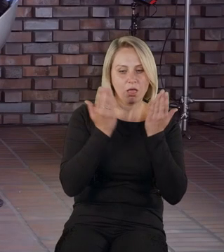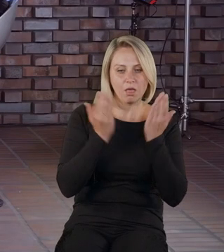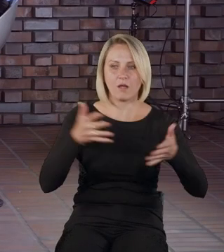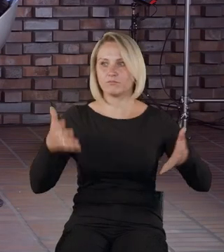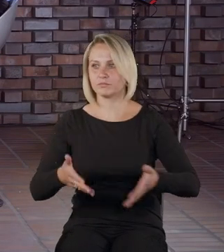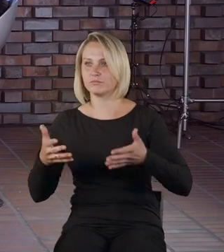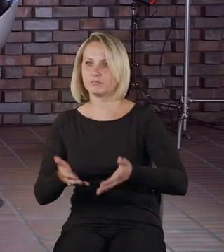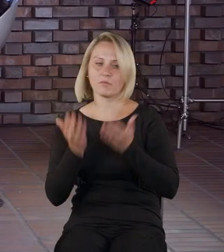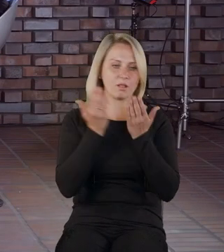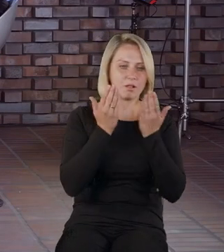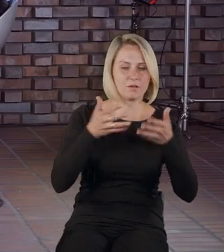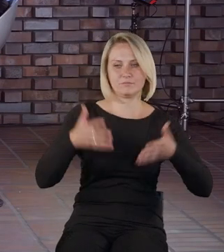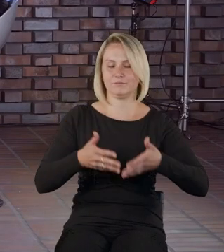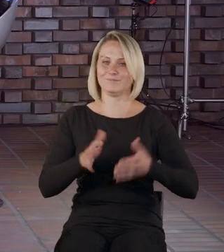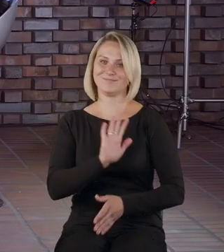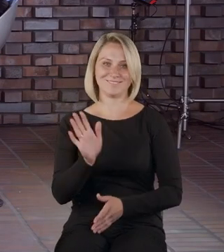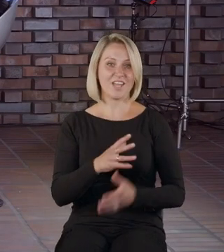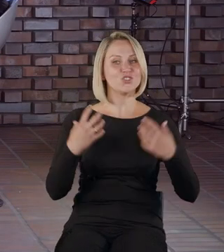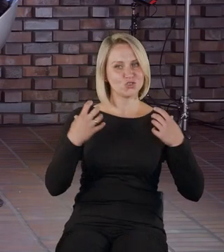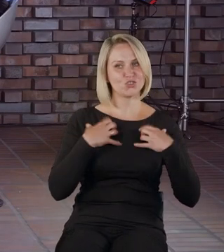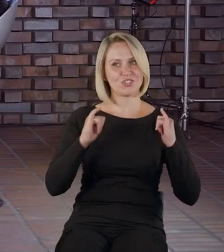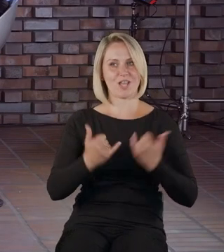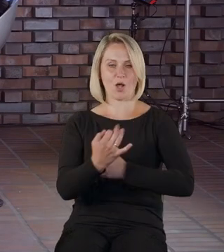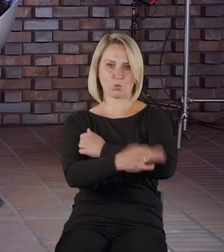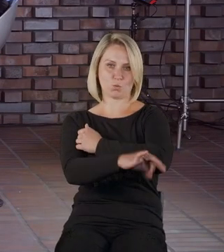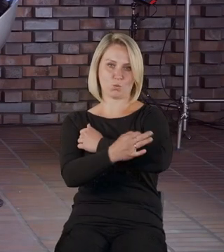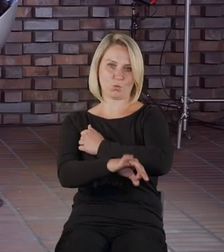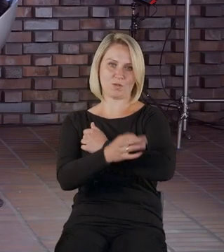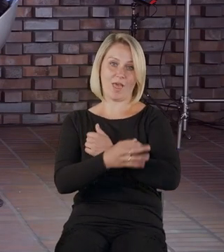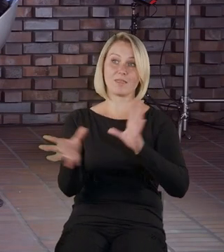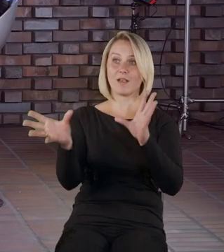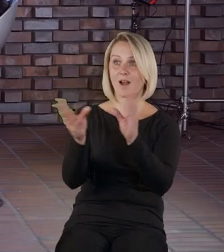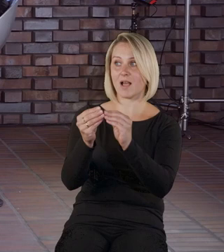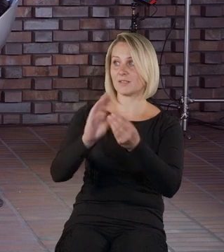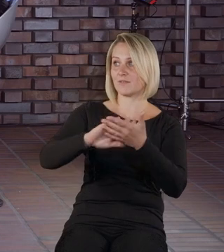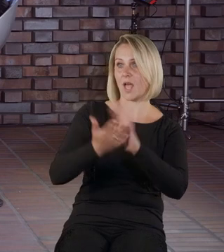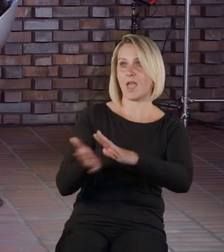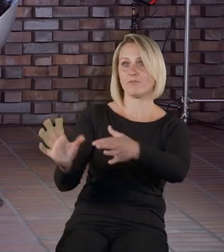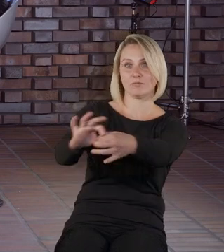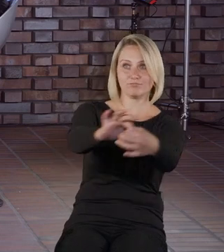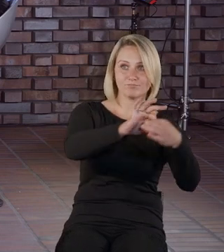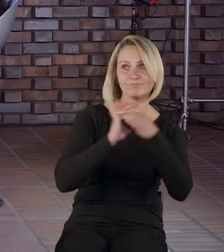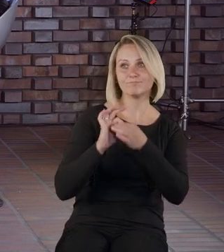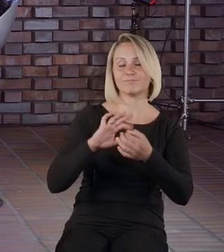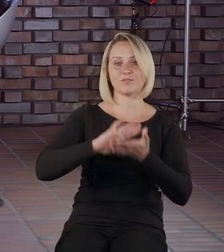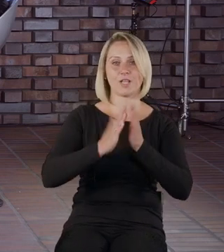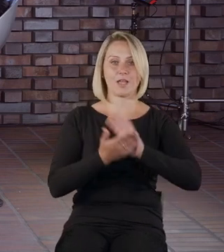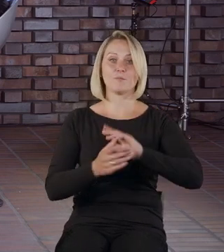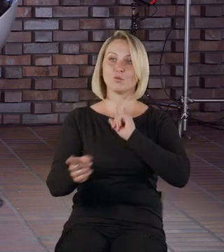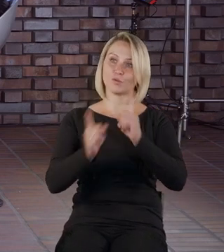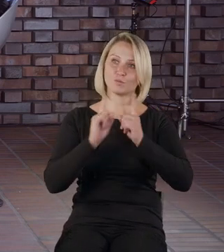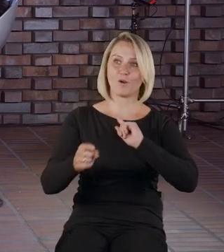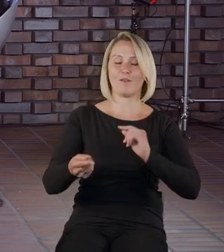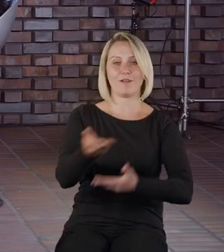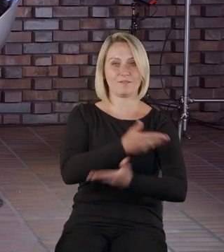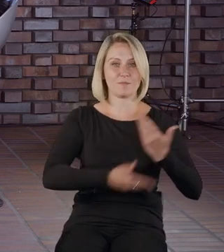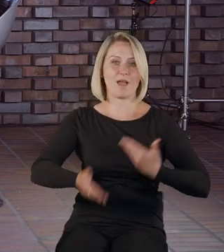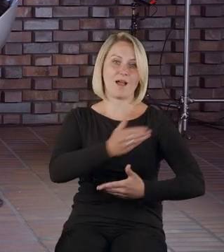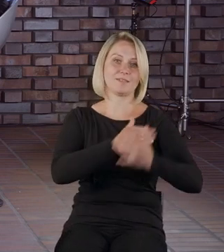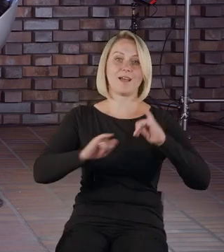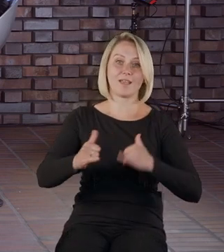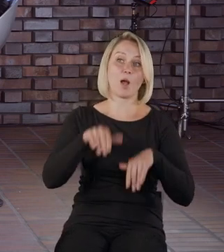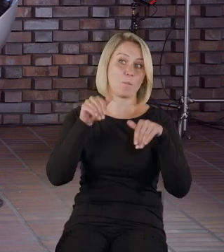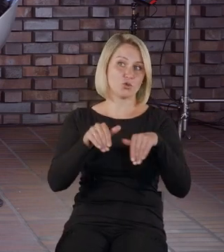a o tym, żeby rzeczywiście żyć studencko, integrować się ze wszystkimi i rzeczywiście korzystać z tego, jak z